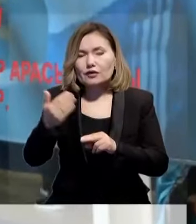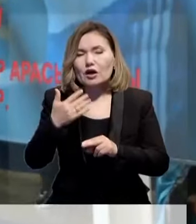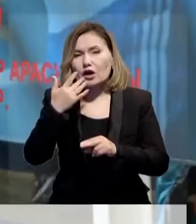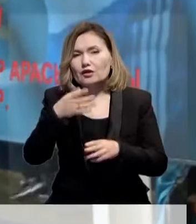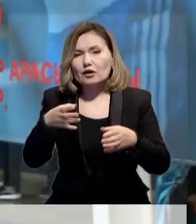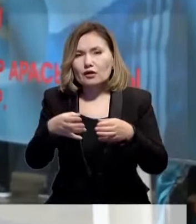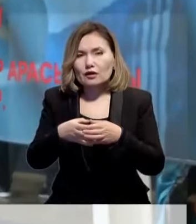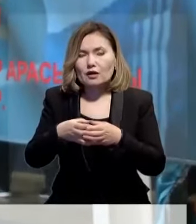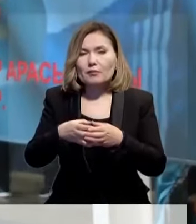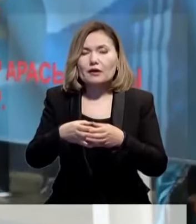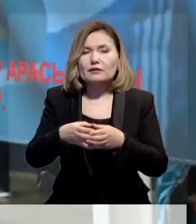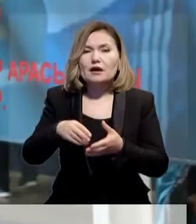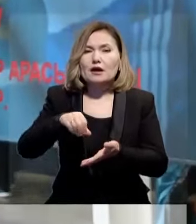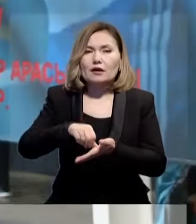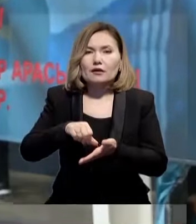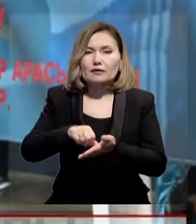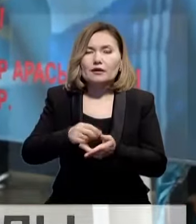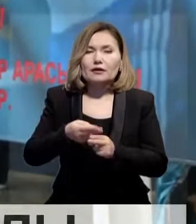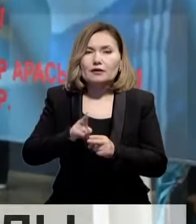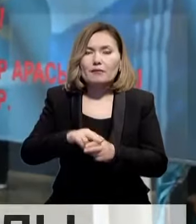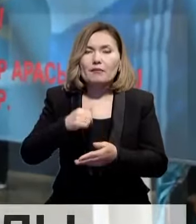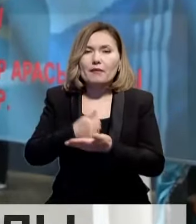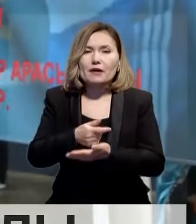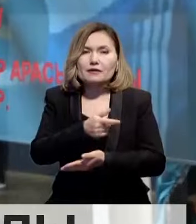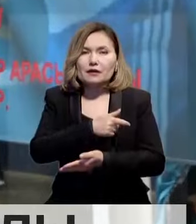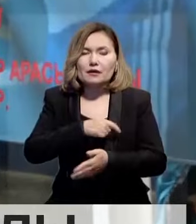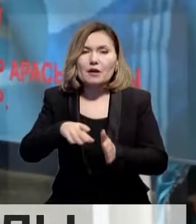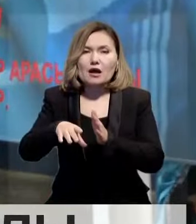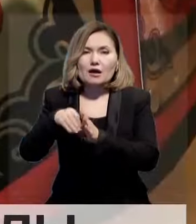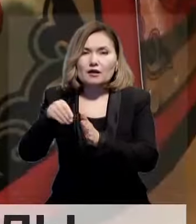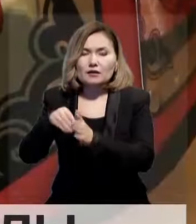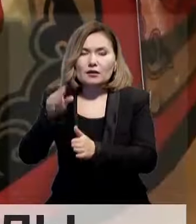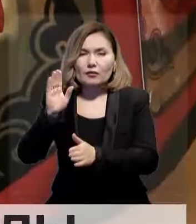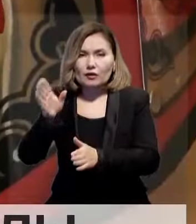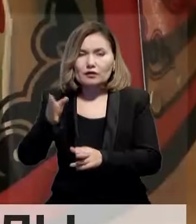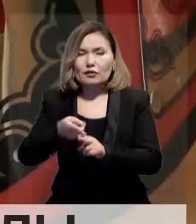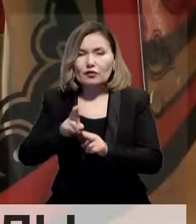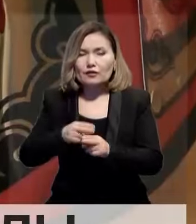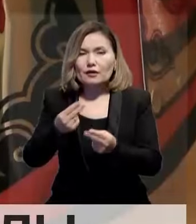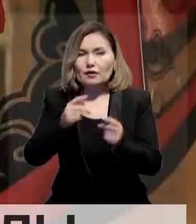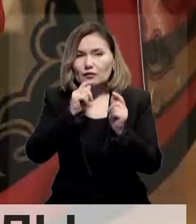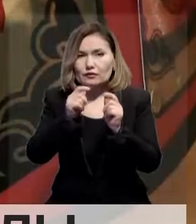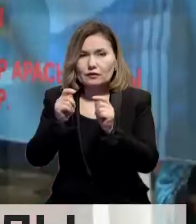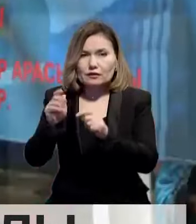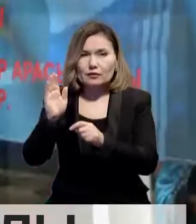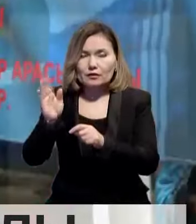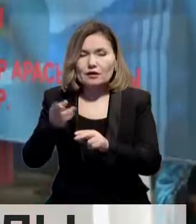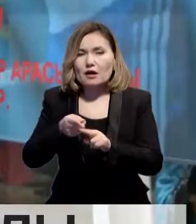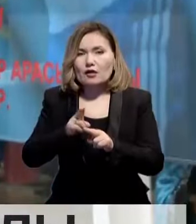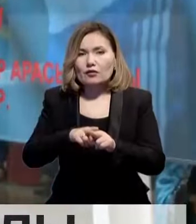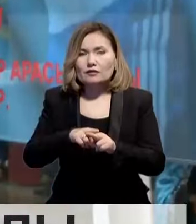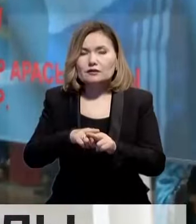құрама командасының бас бапкері іріктеп алады осы жарысты. Ақшалай сыйлықты келеді.